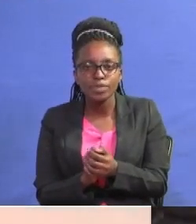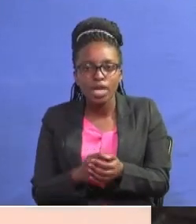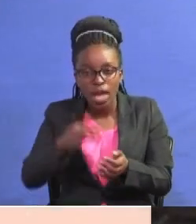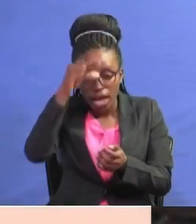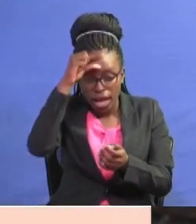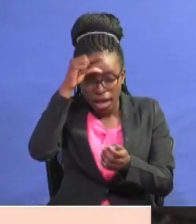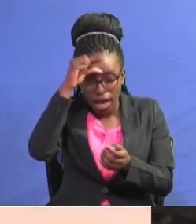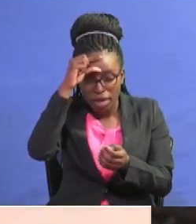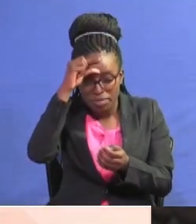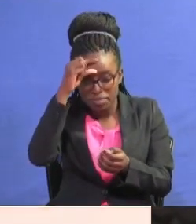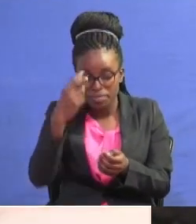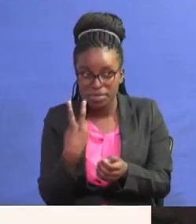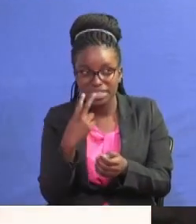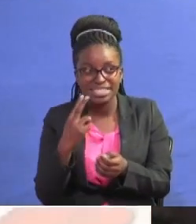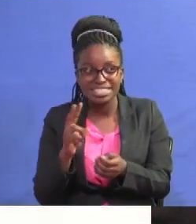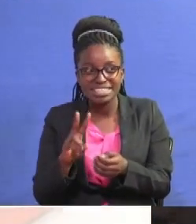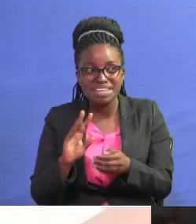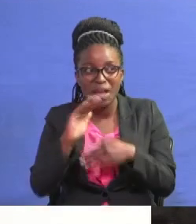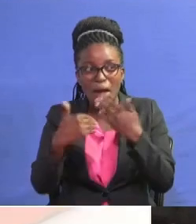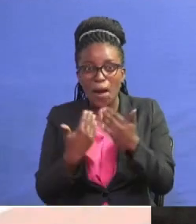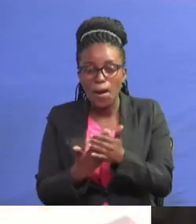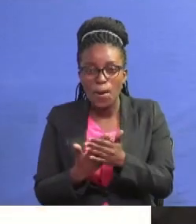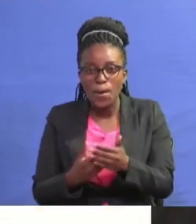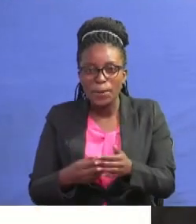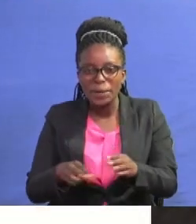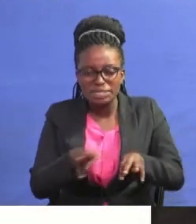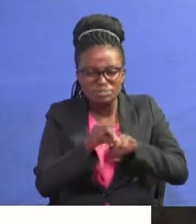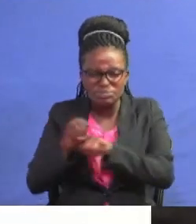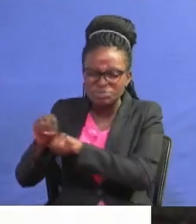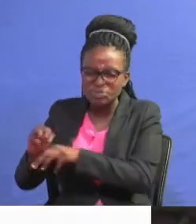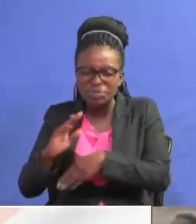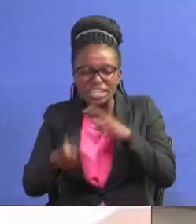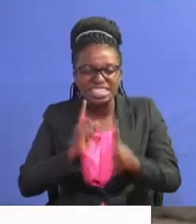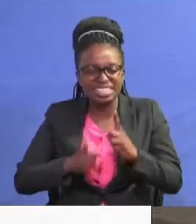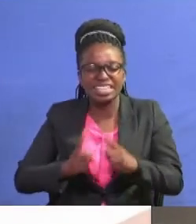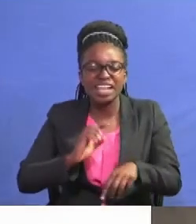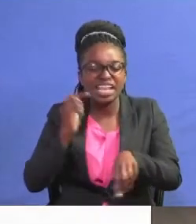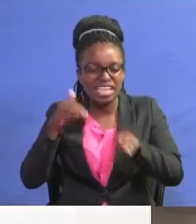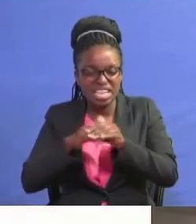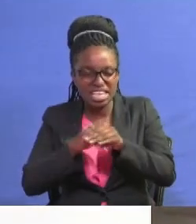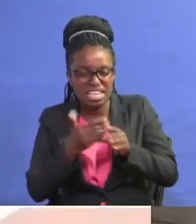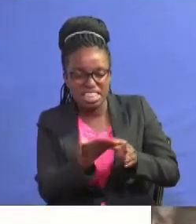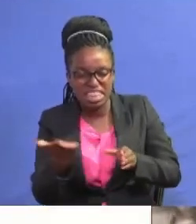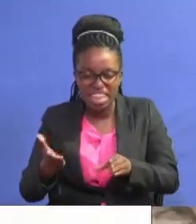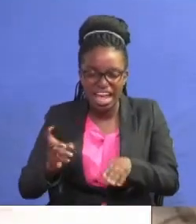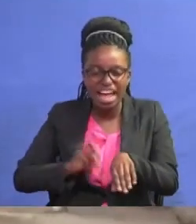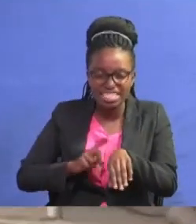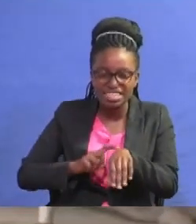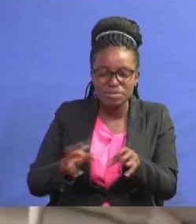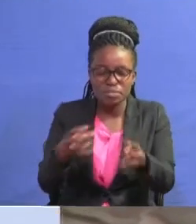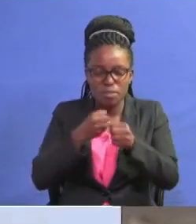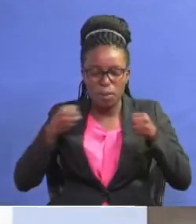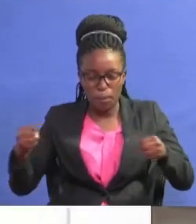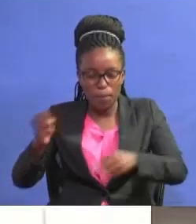Serikali iko kwenye mchakato kuwahamisha watu wote waliokuwa wakimbizi wa ndani wanaokaa katika viwanja vya shule kwa ajili ya